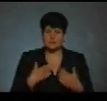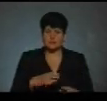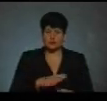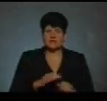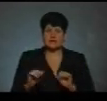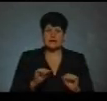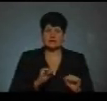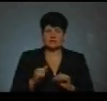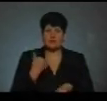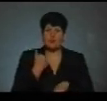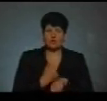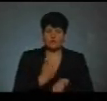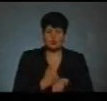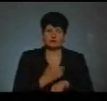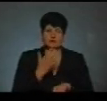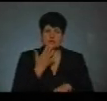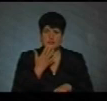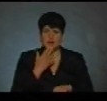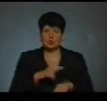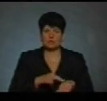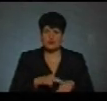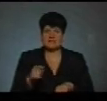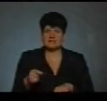керівником головного управління Національної поліції у